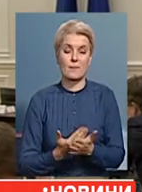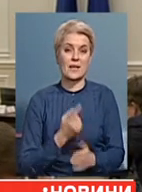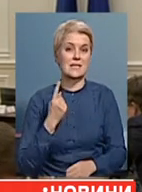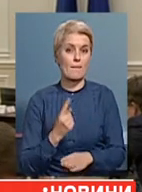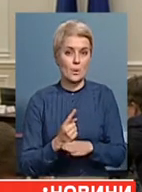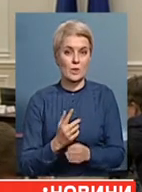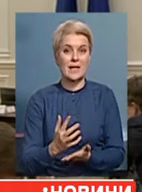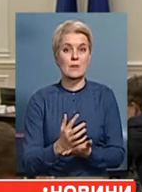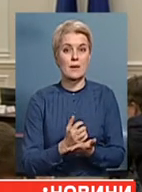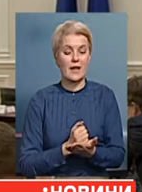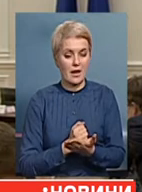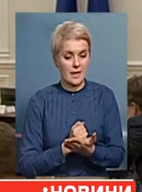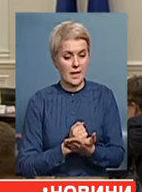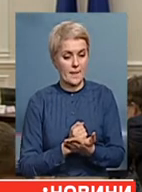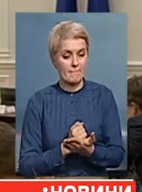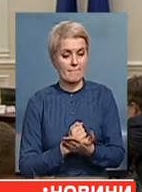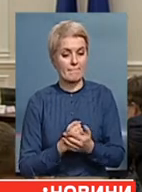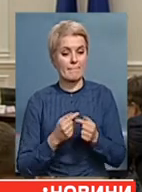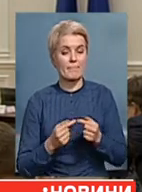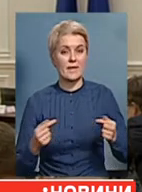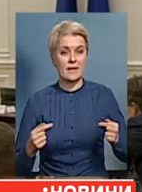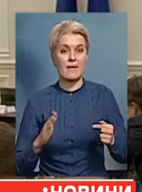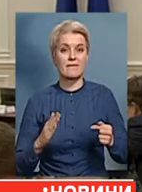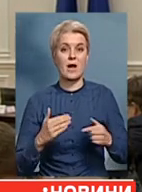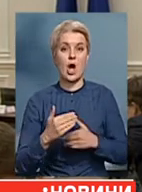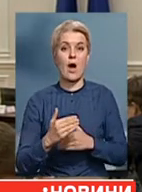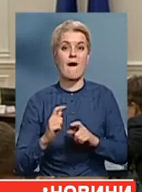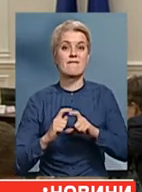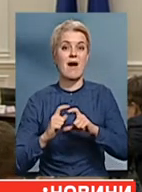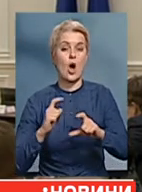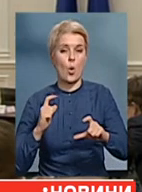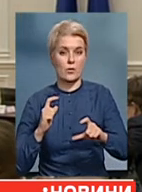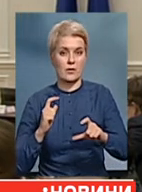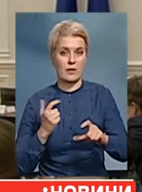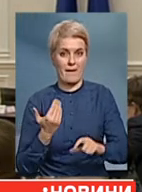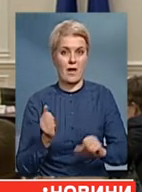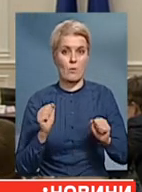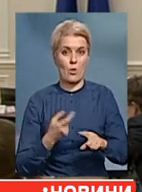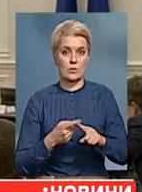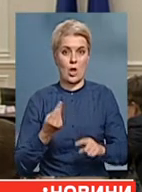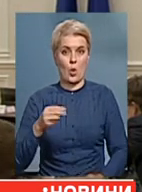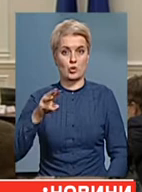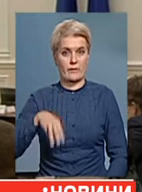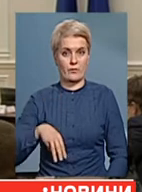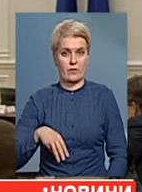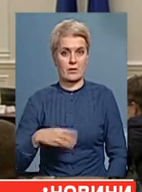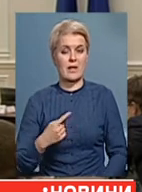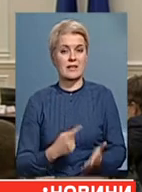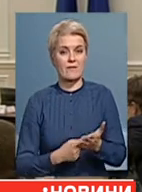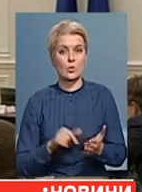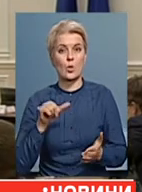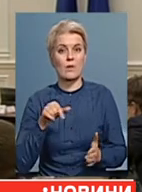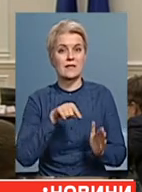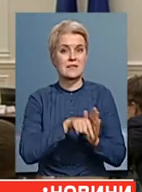на зберігання майна в контейнерах чи вагонах, відповідно, вас за це можуть оштрафувати, якщо доведуть, що у вас воно